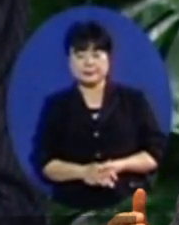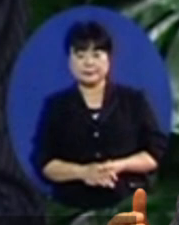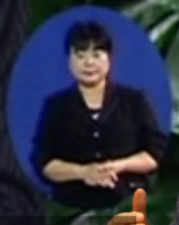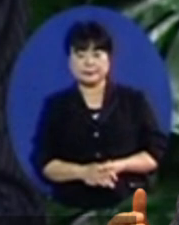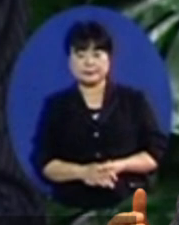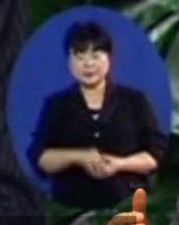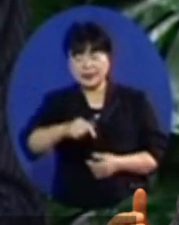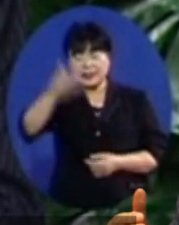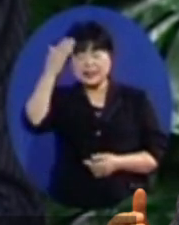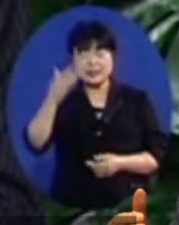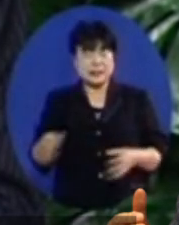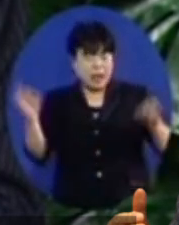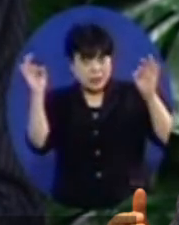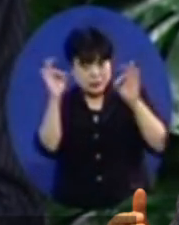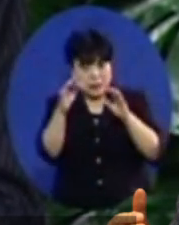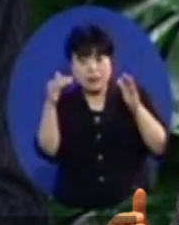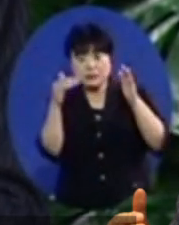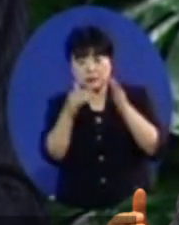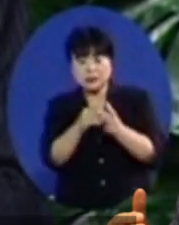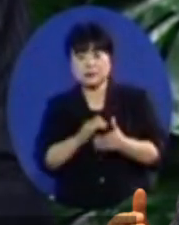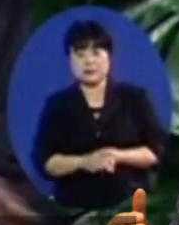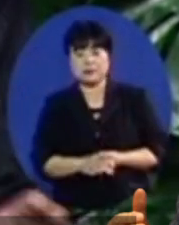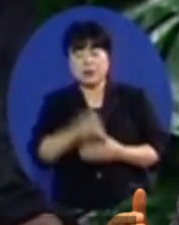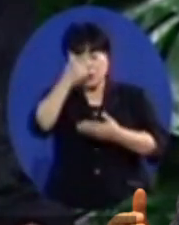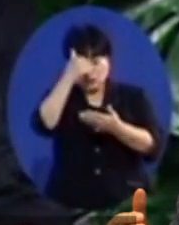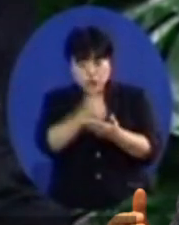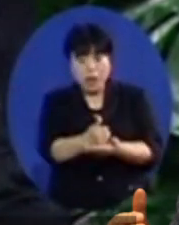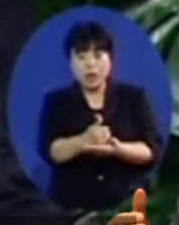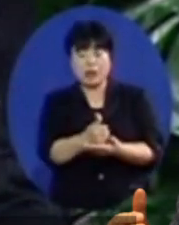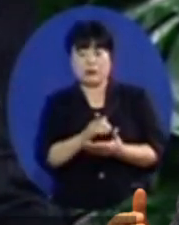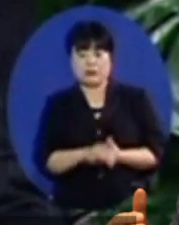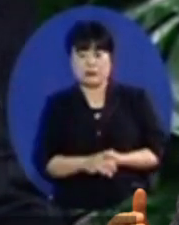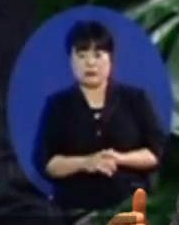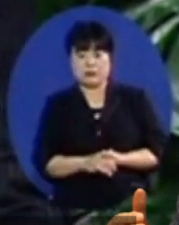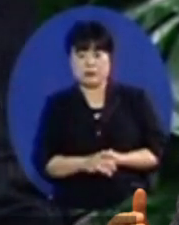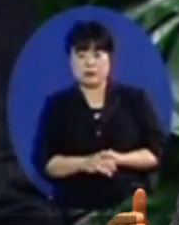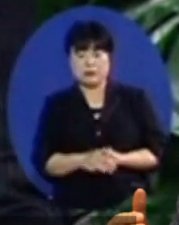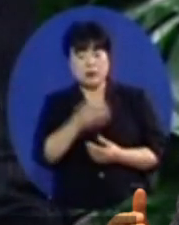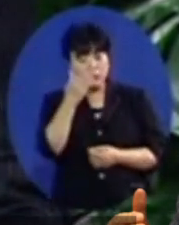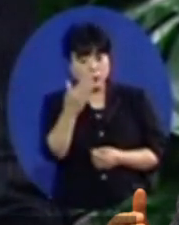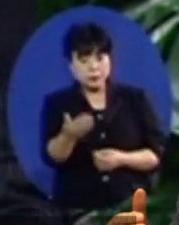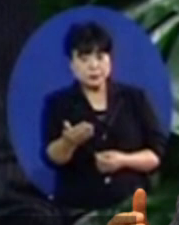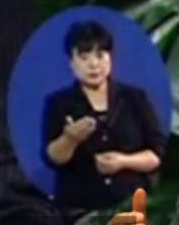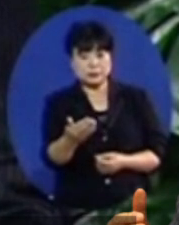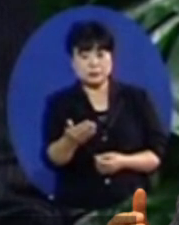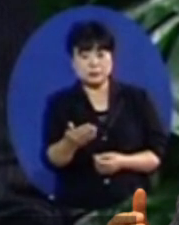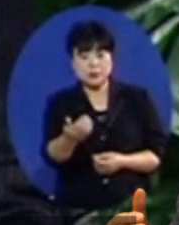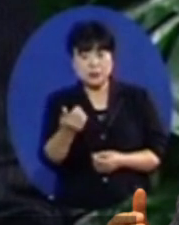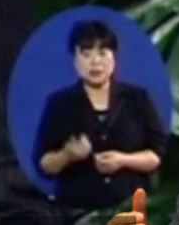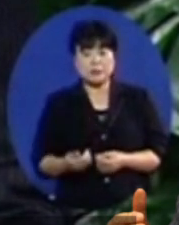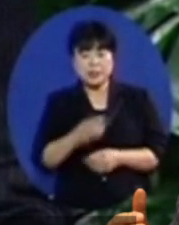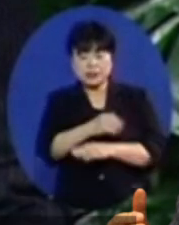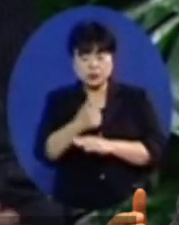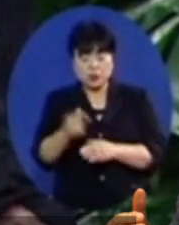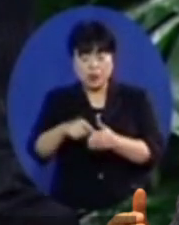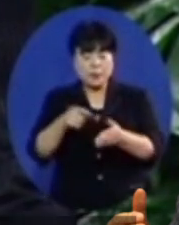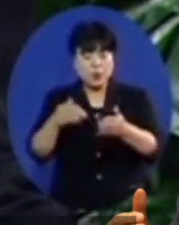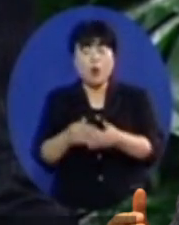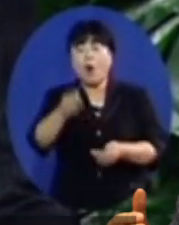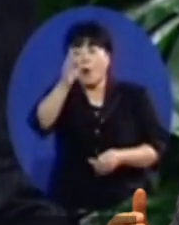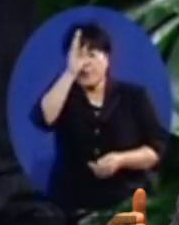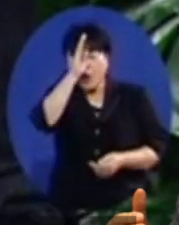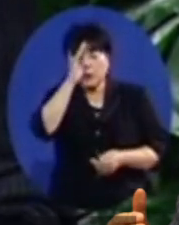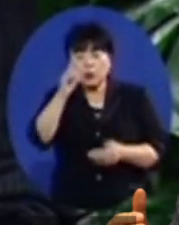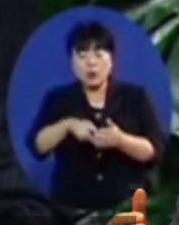옛 사라진 것입니다. 그러므로 죄도 여러분 이미 그리스도가 청산했고 질병도